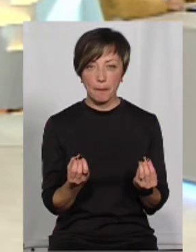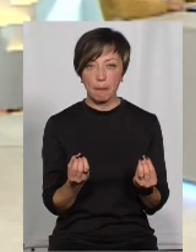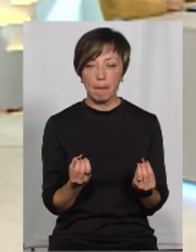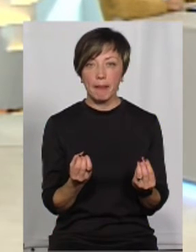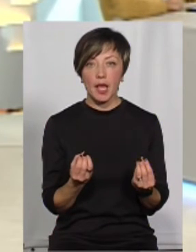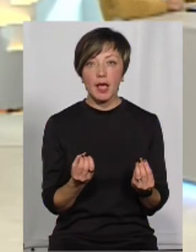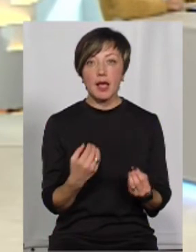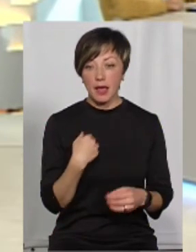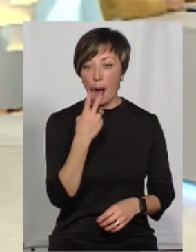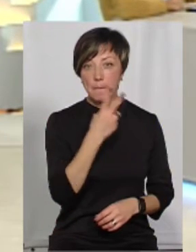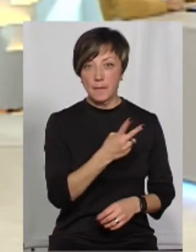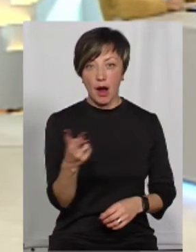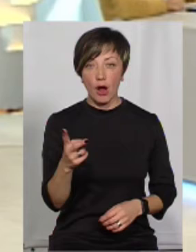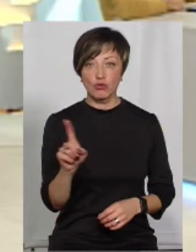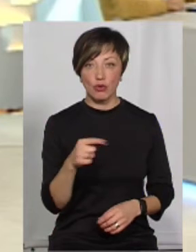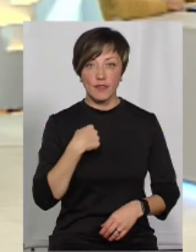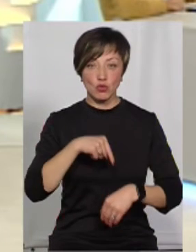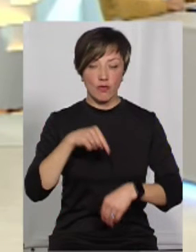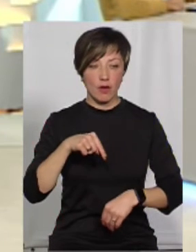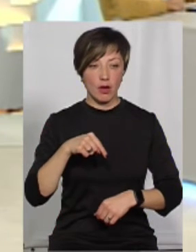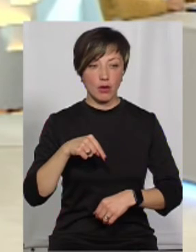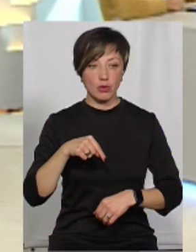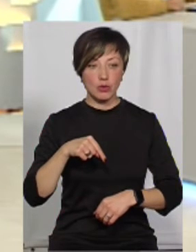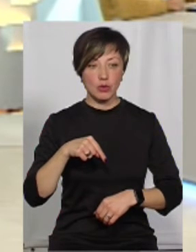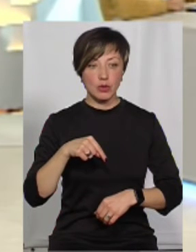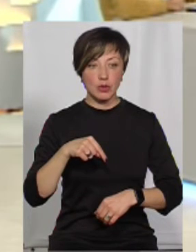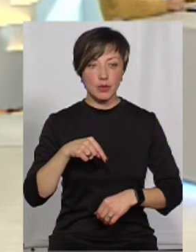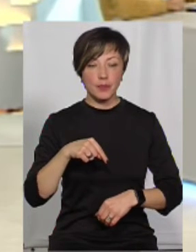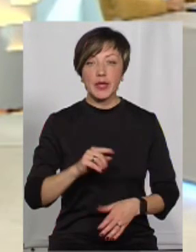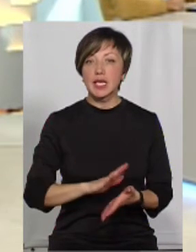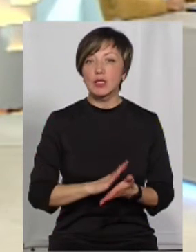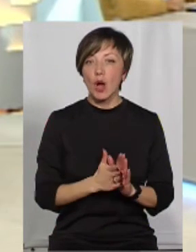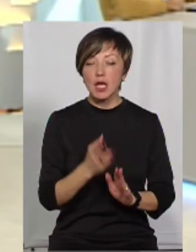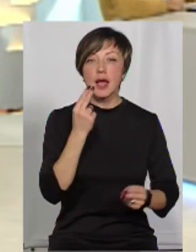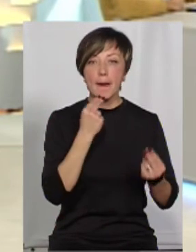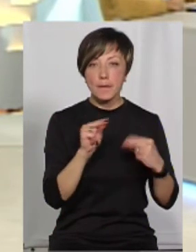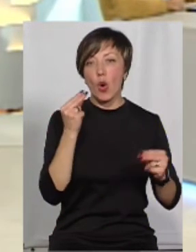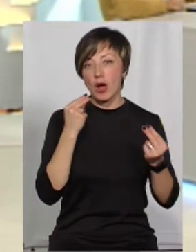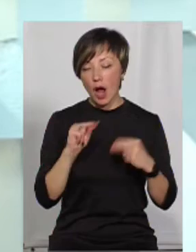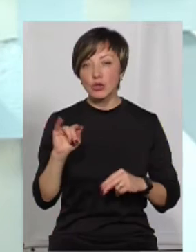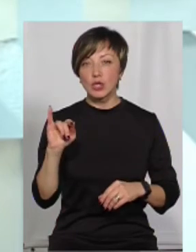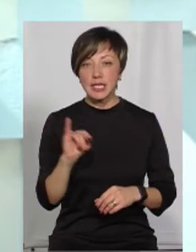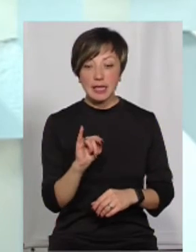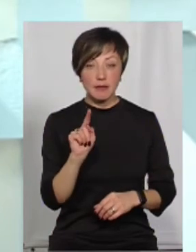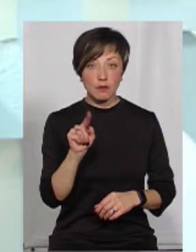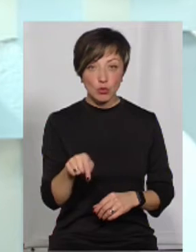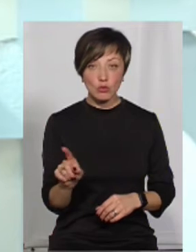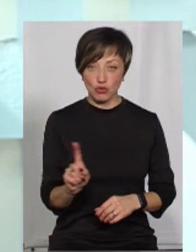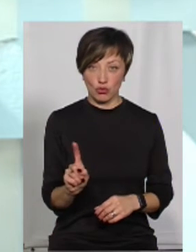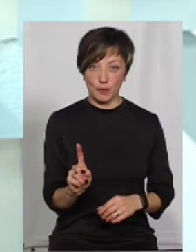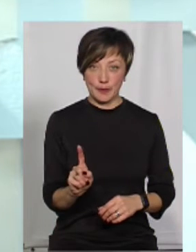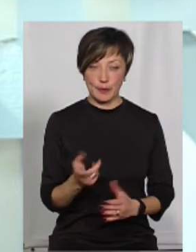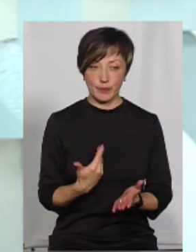прикладу, те, що ось я бачу, те, що я відчуваю, дійсно, ситуація покращується. І в тому плані, що, до